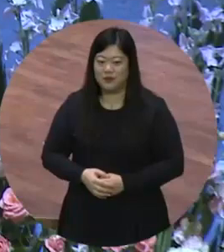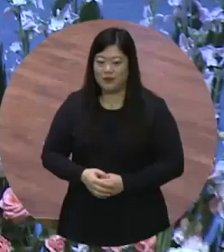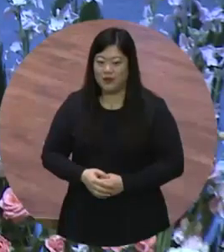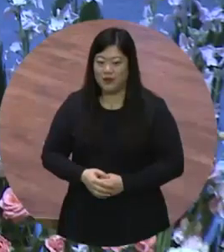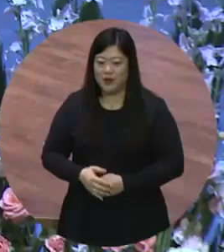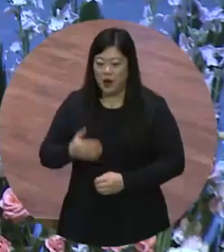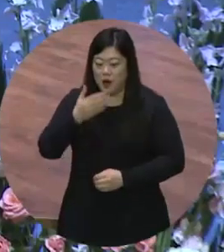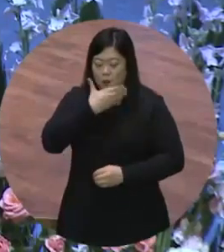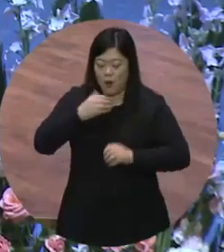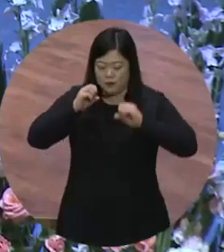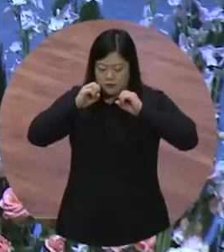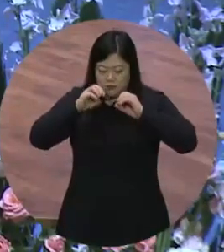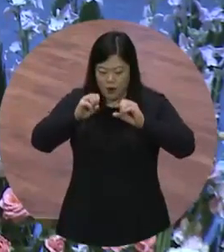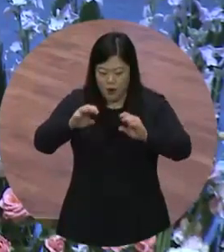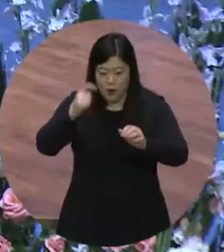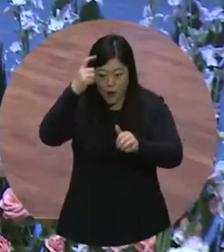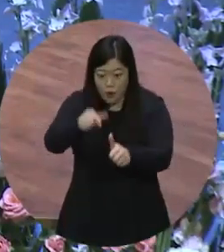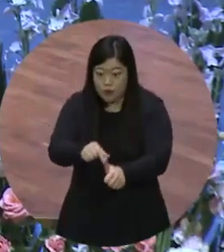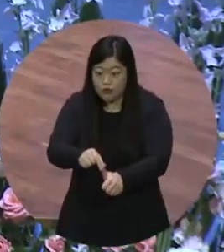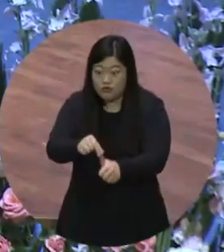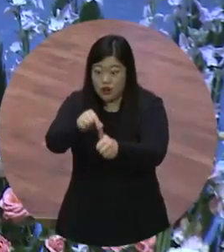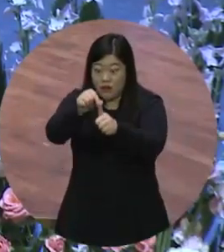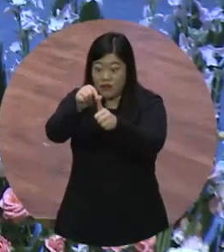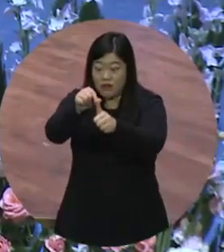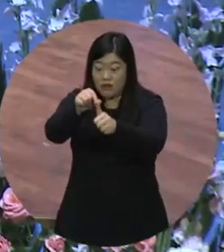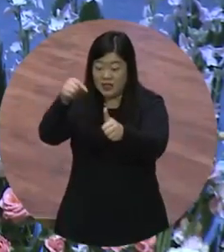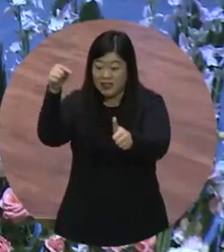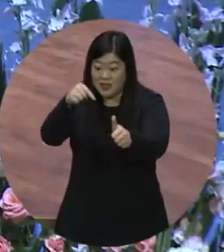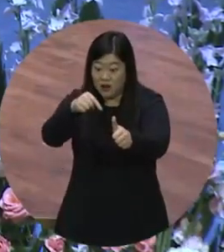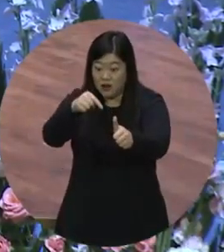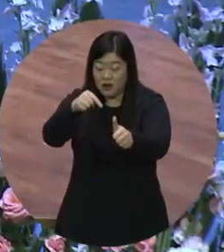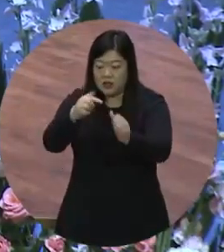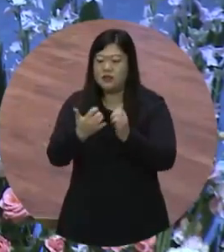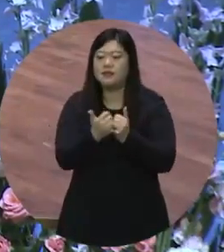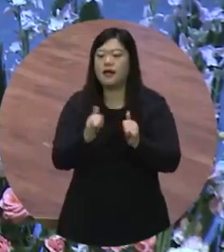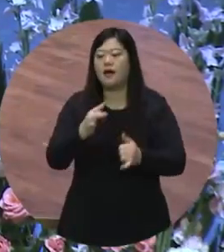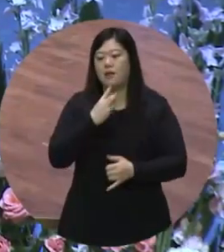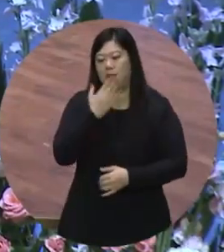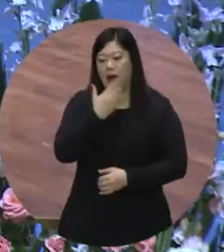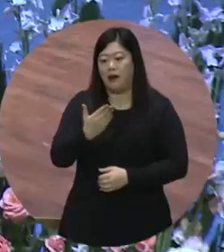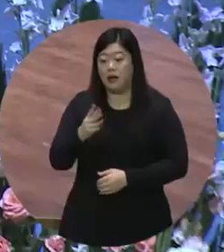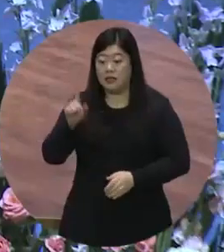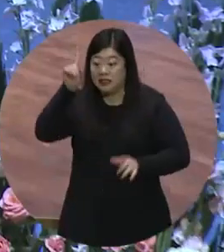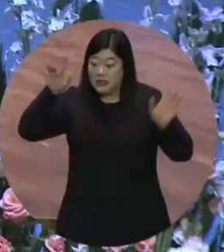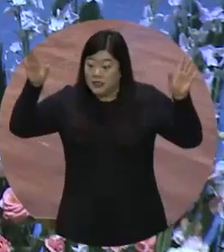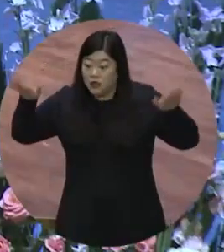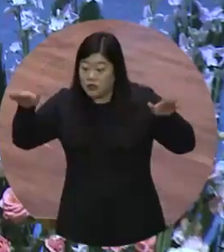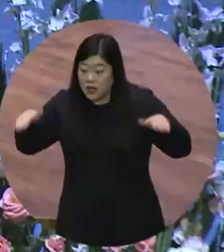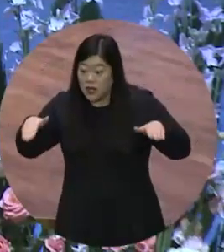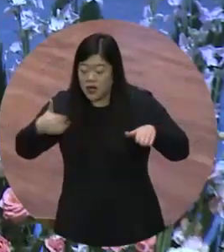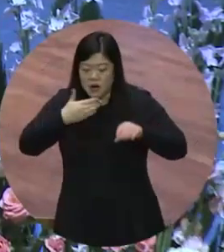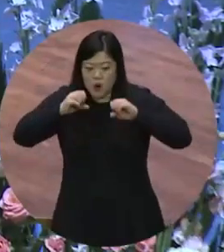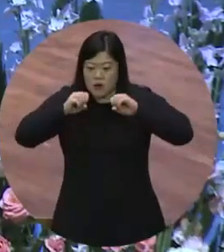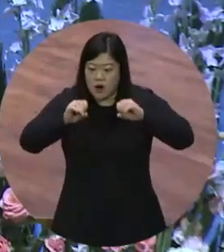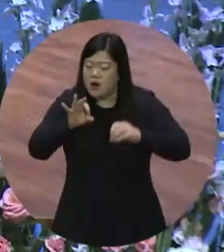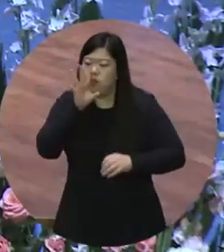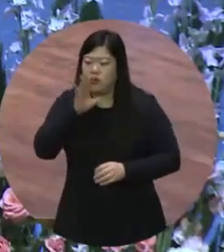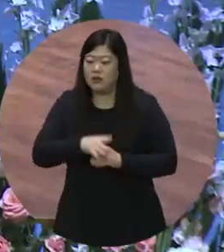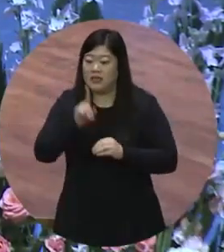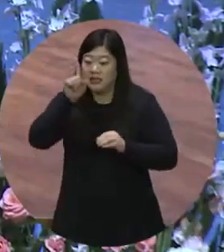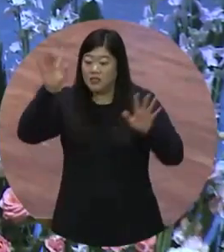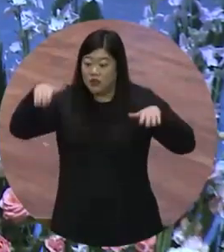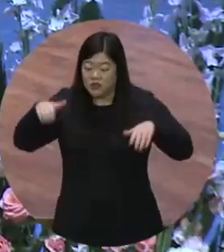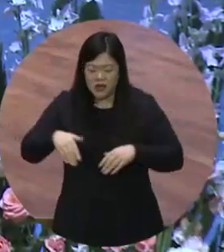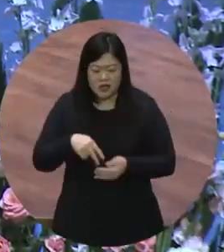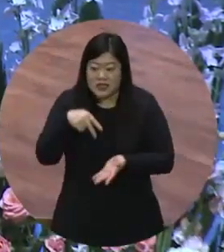직접 전한다는 것이 천사가 허무하는 거예요. 천사가 부러워해요. 나도 저거 하면 좋겠는데